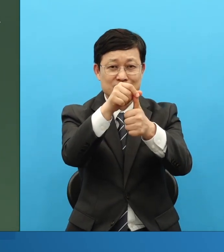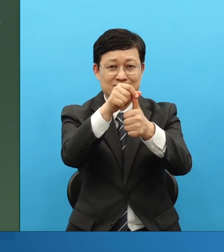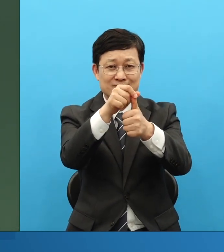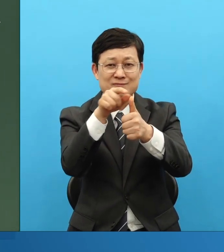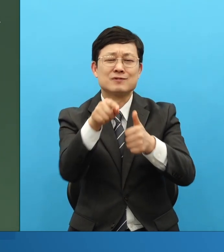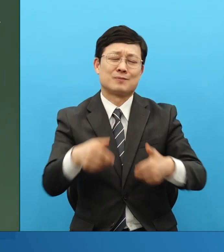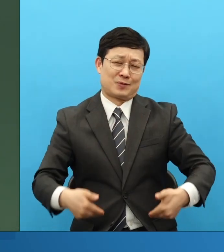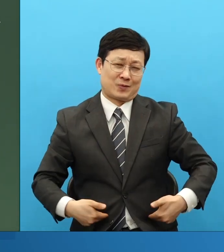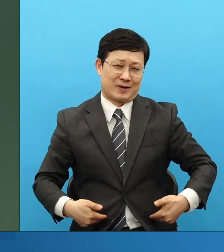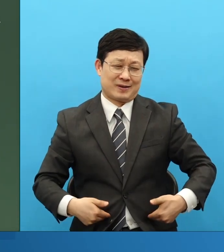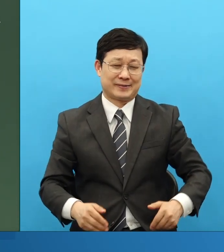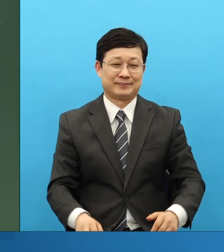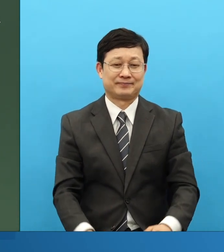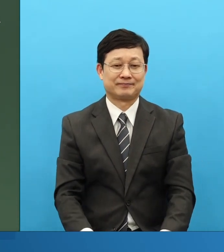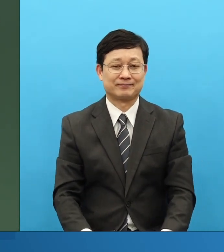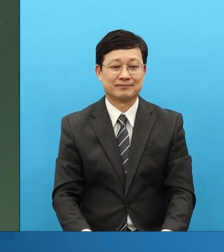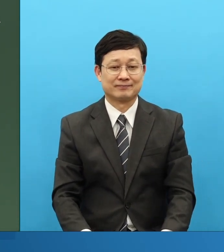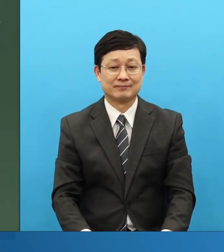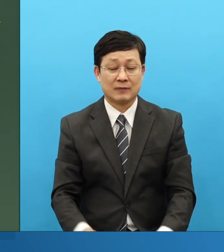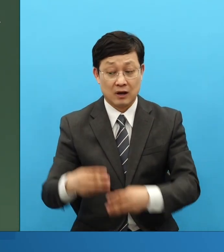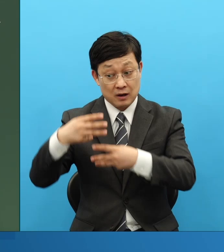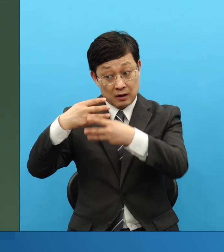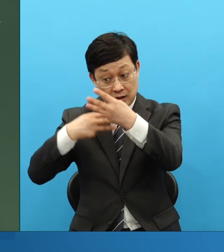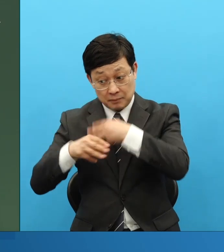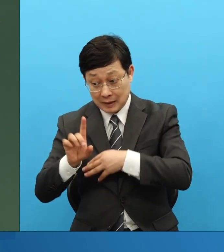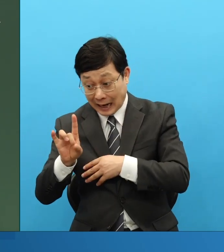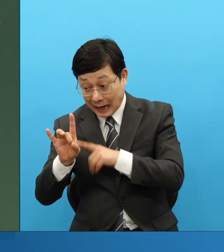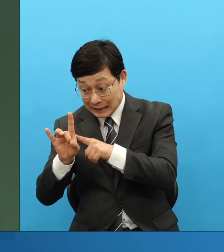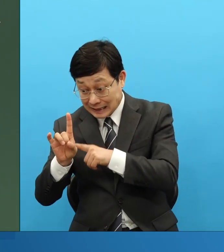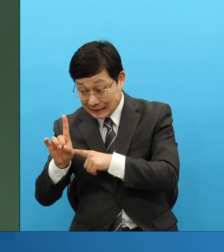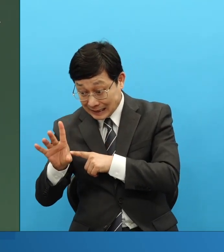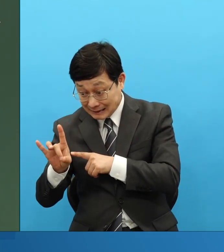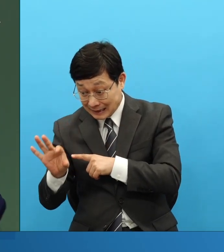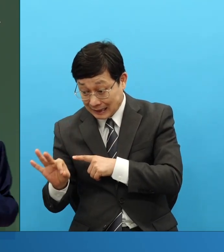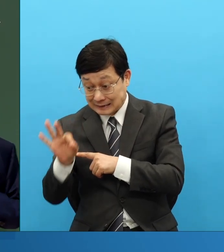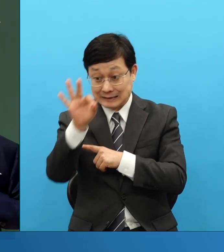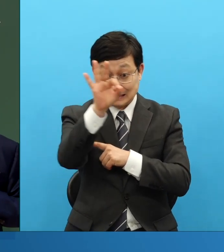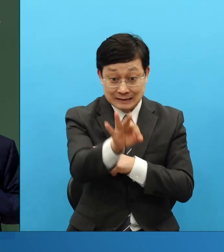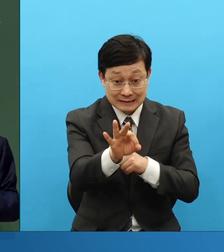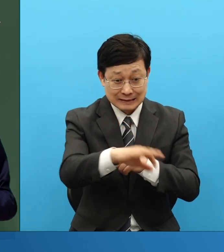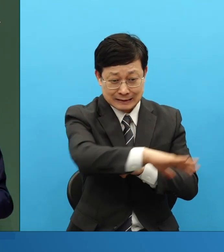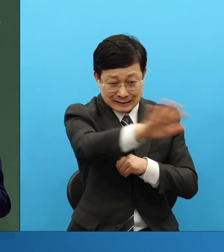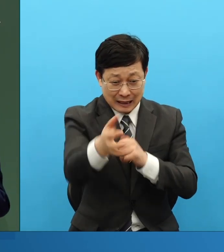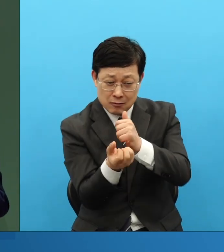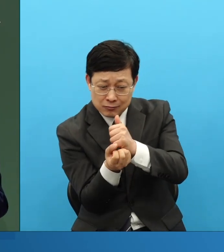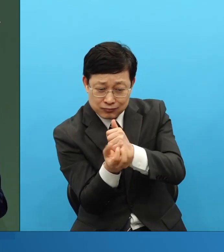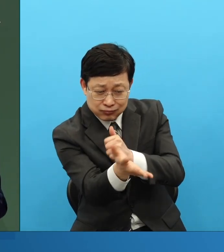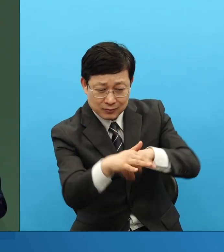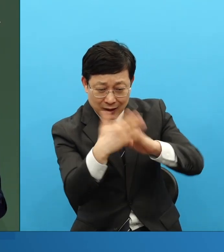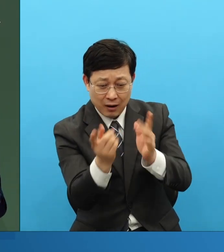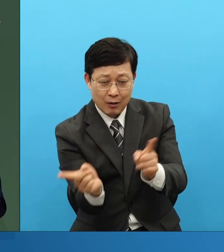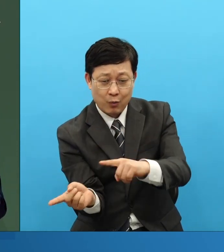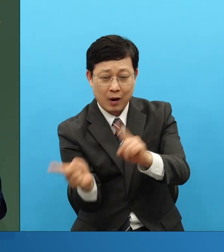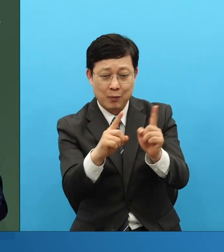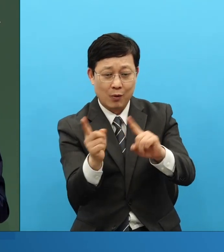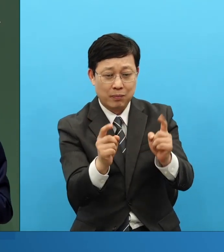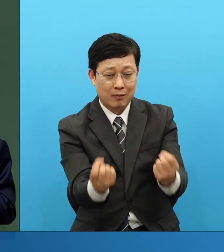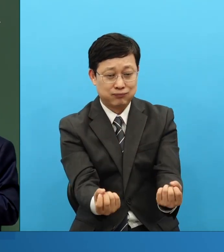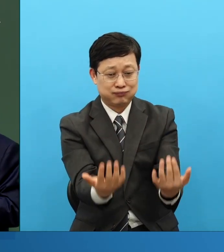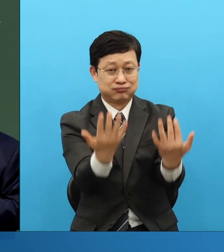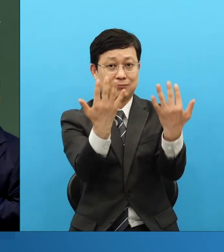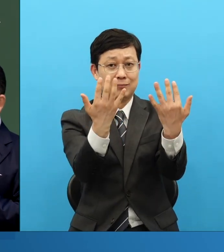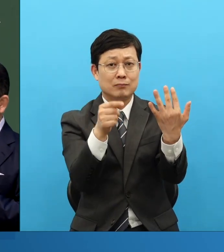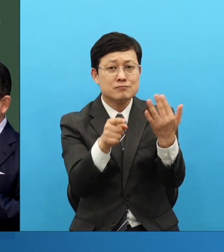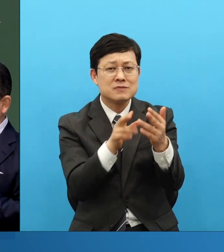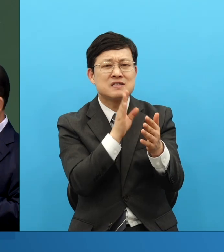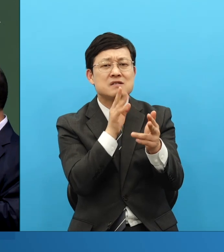everyone. 우리 렘넌트 가는 곳에 다른 사람이 막 살아나야 돼요. Wherever our remnants go, other people need to come to life. 그런 사업을 해야 돼요.